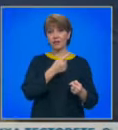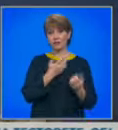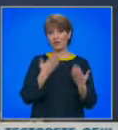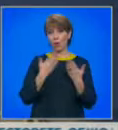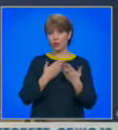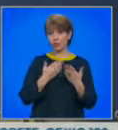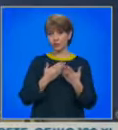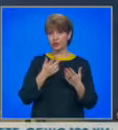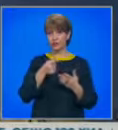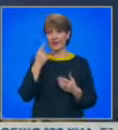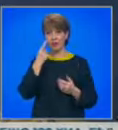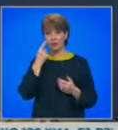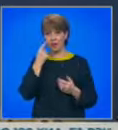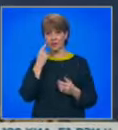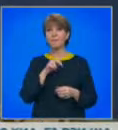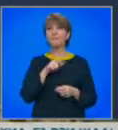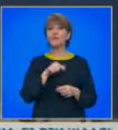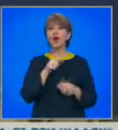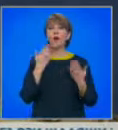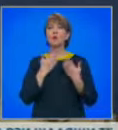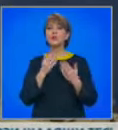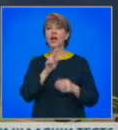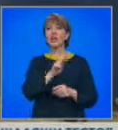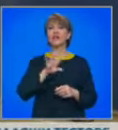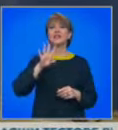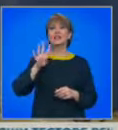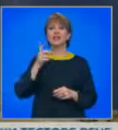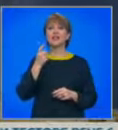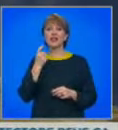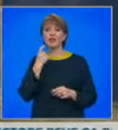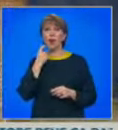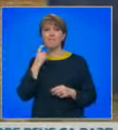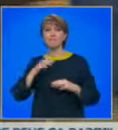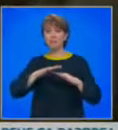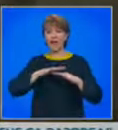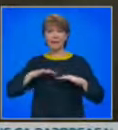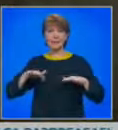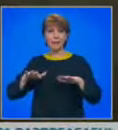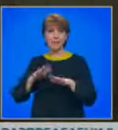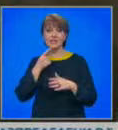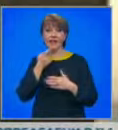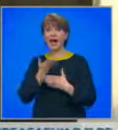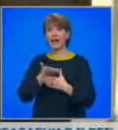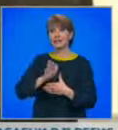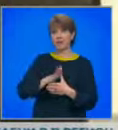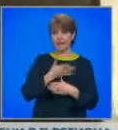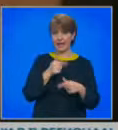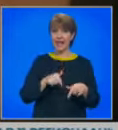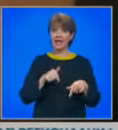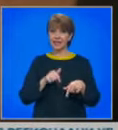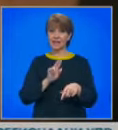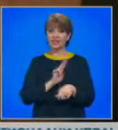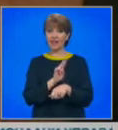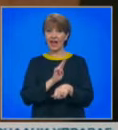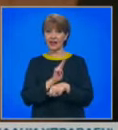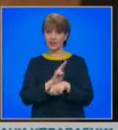тестове. Училището е едно от 24-те определени за базови при разпределянето на тестовете. Днес до 12 часа родителите